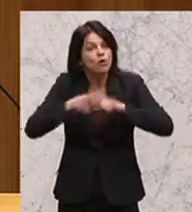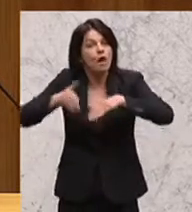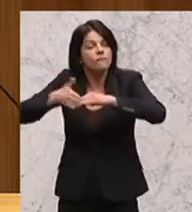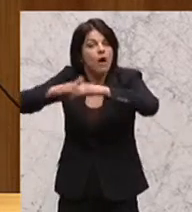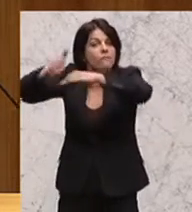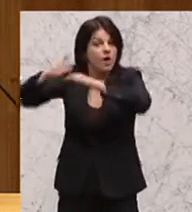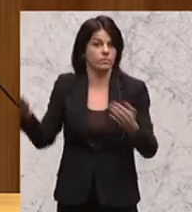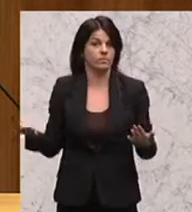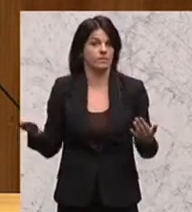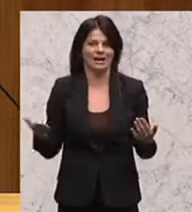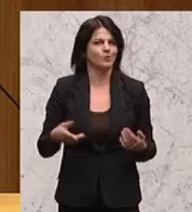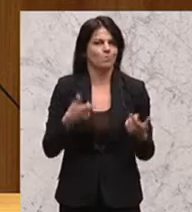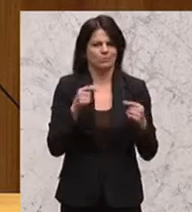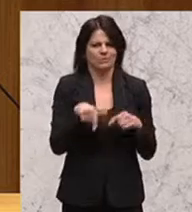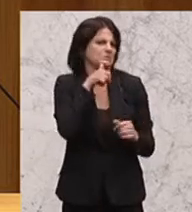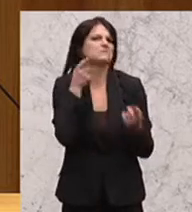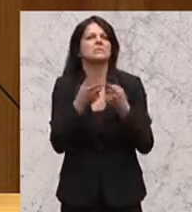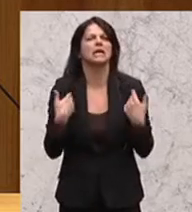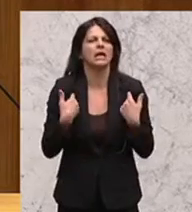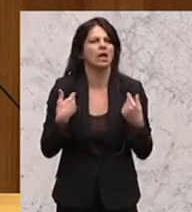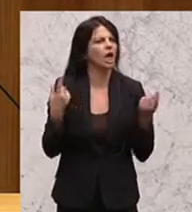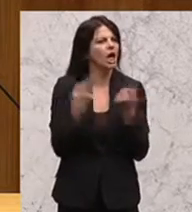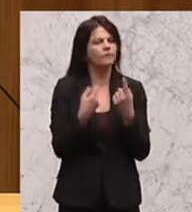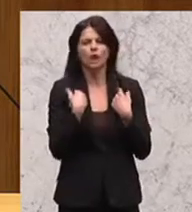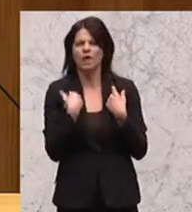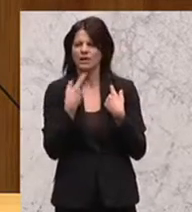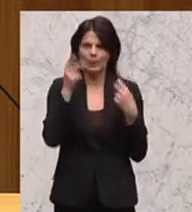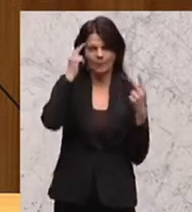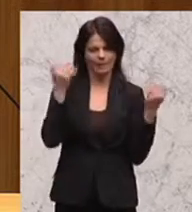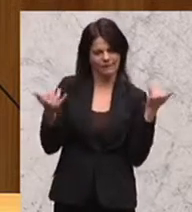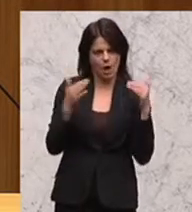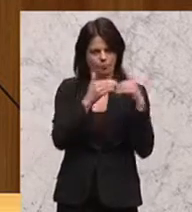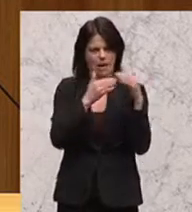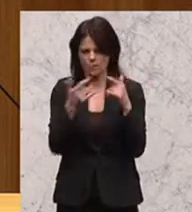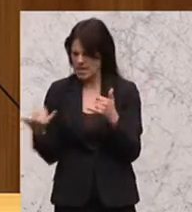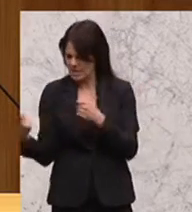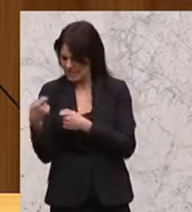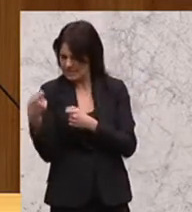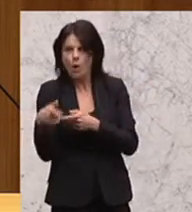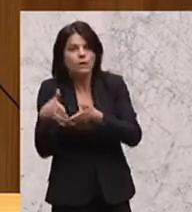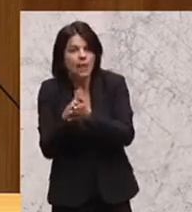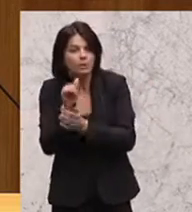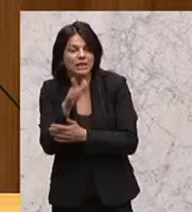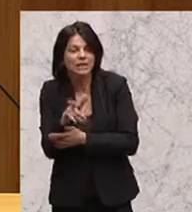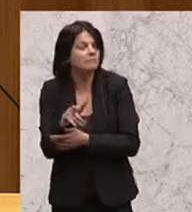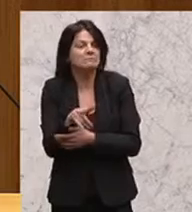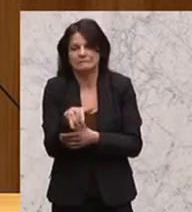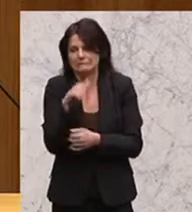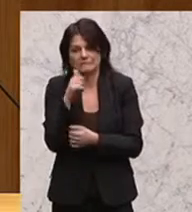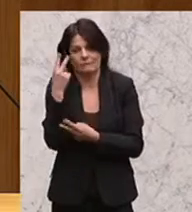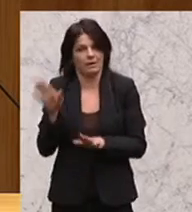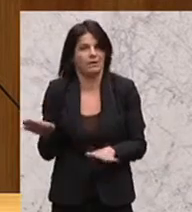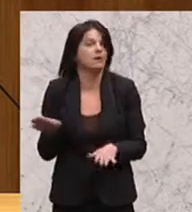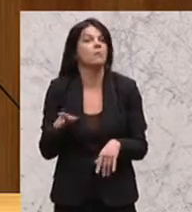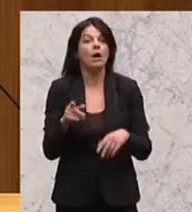nicht darum, ob das dieses Gedankenkonstrukt, das Sie hier aufbauen, nämlich diese Gegenfinanzierung funktioniert oder nicht. Es geht darum, dass wir